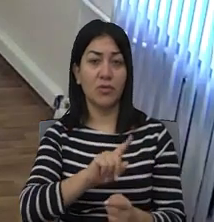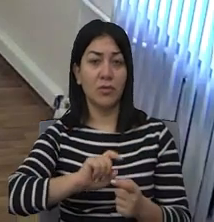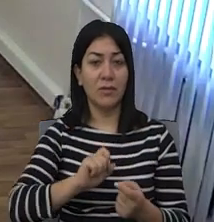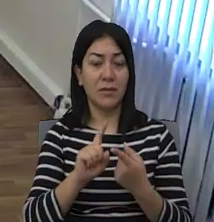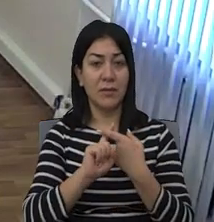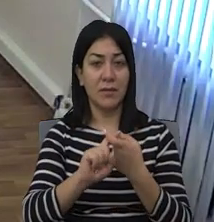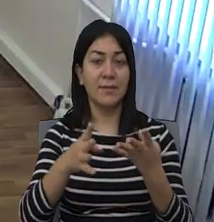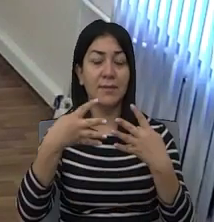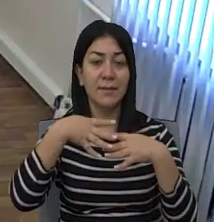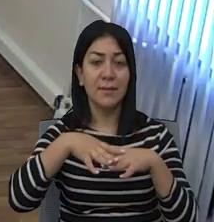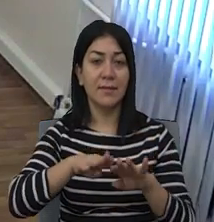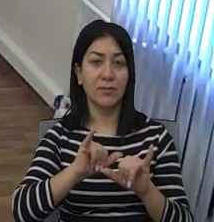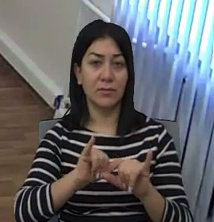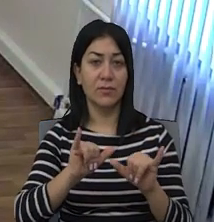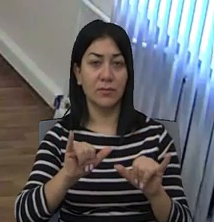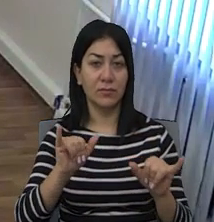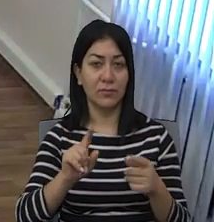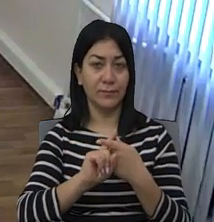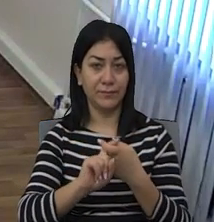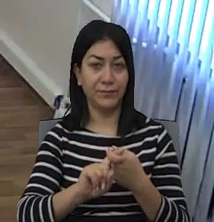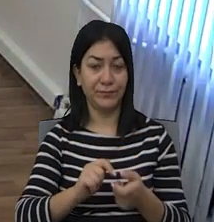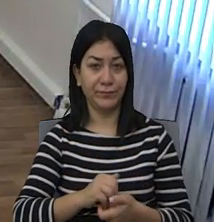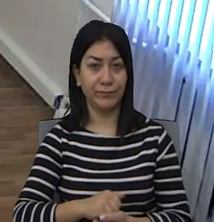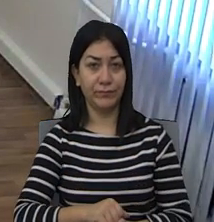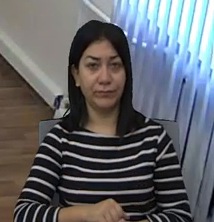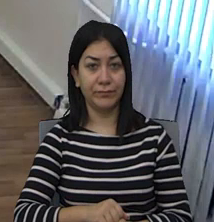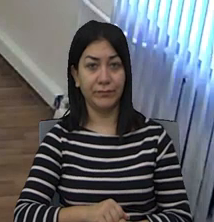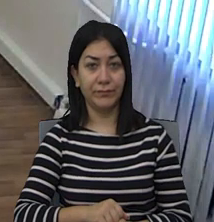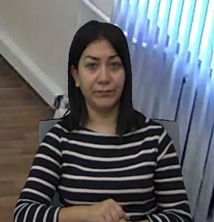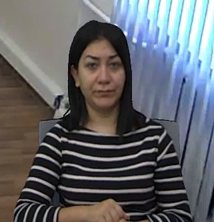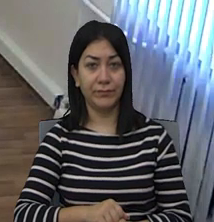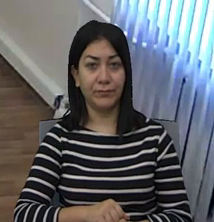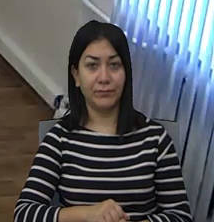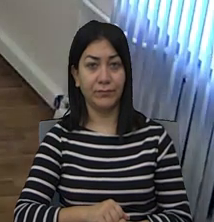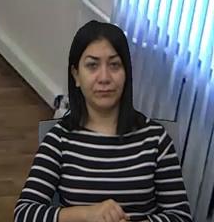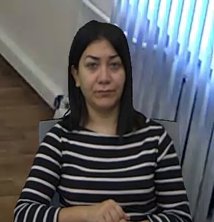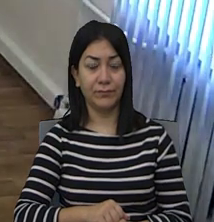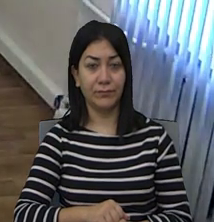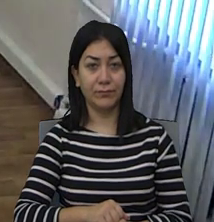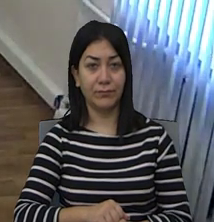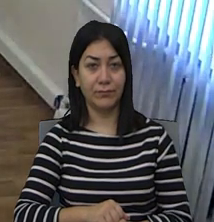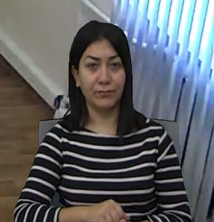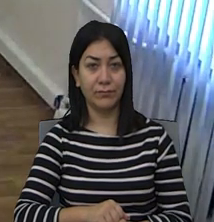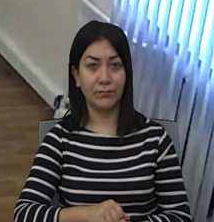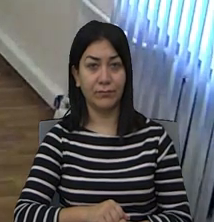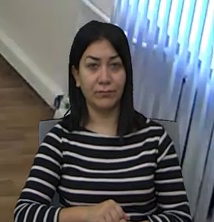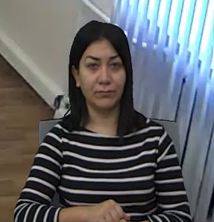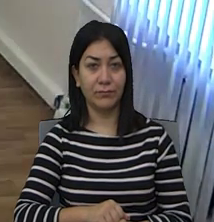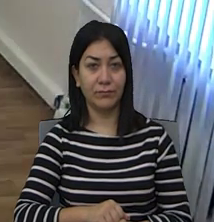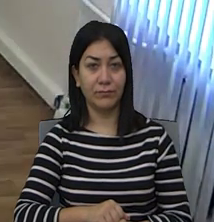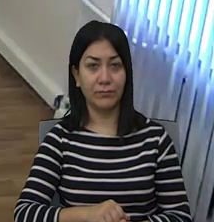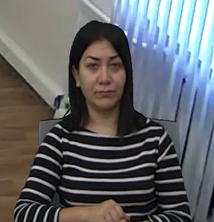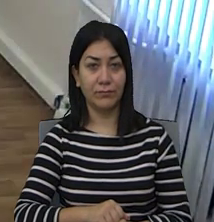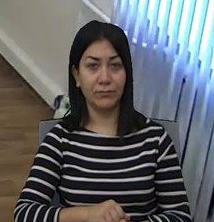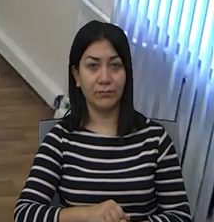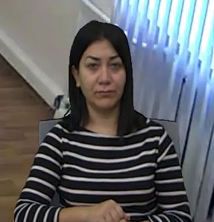ցանցի ընդլայնումից։ The UK cyber expertise is highly regarded and the UK has been